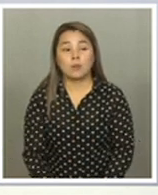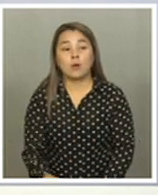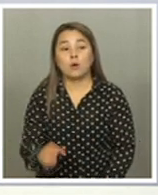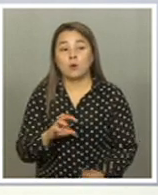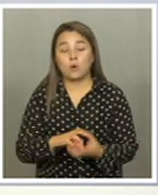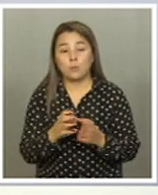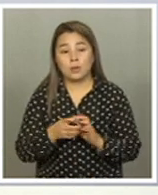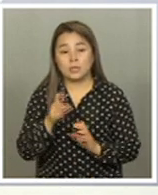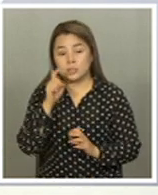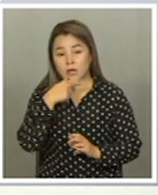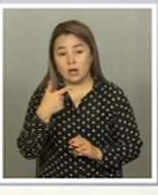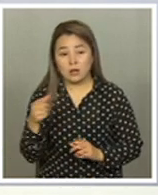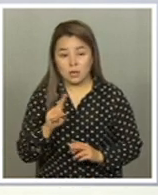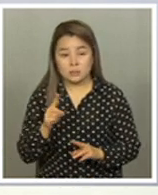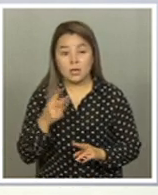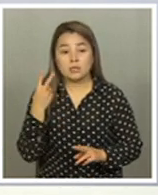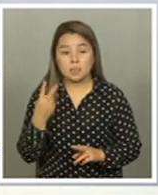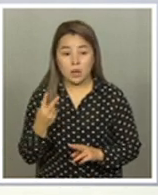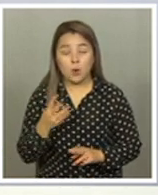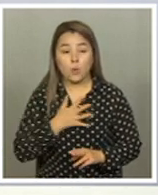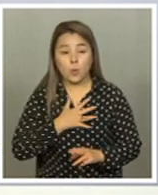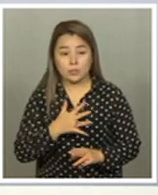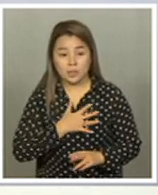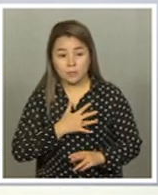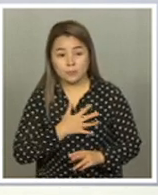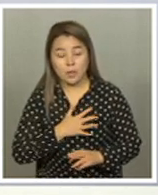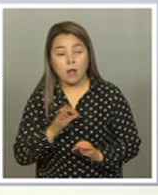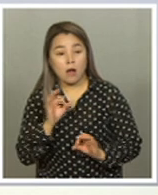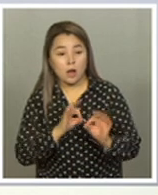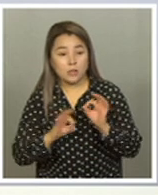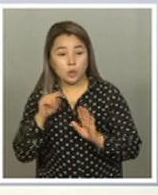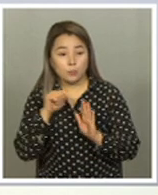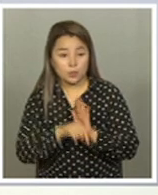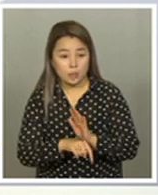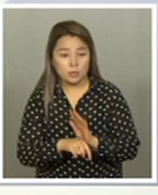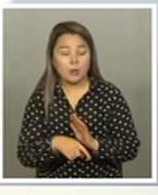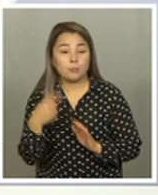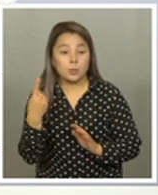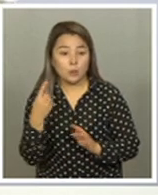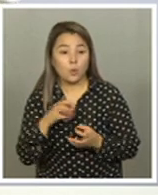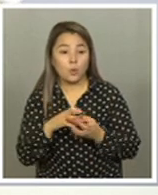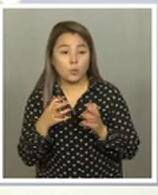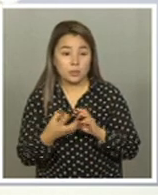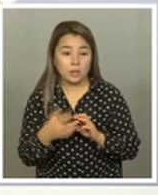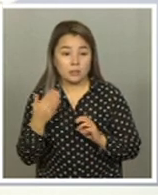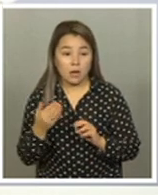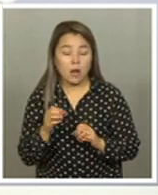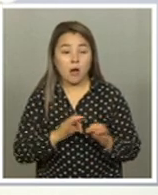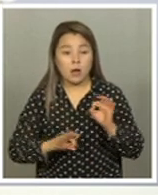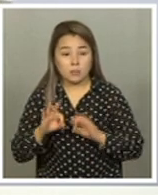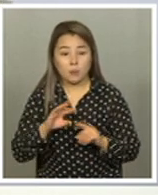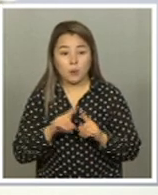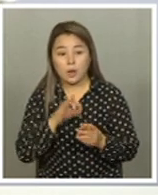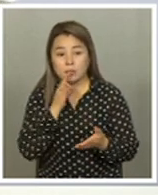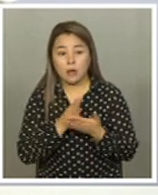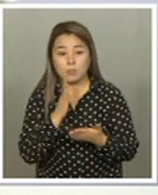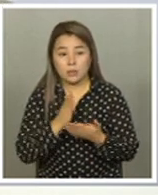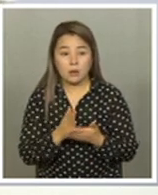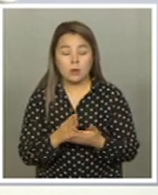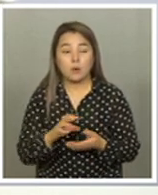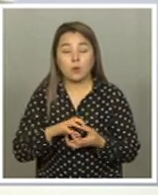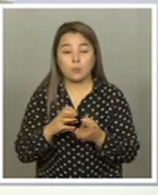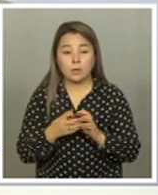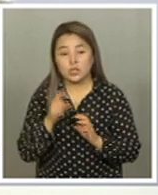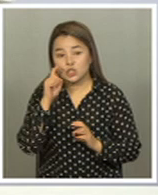газы екі оттек атомынан және бір көміртек атомынан тұрады. Көмір қышқыл